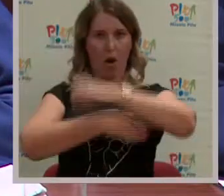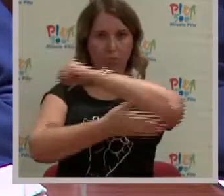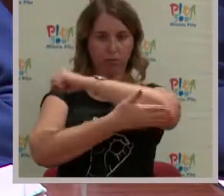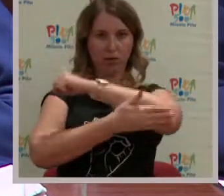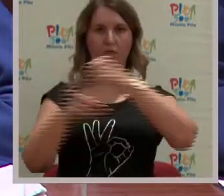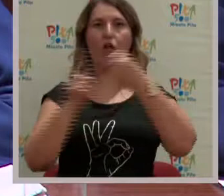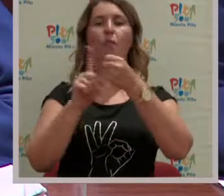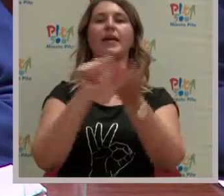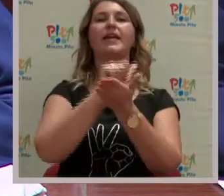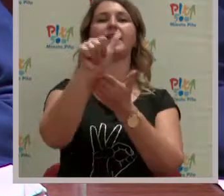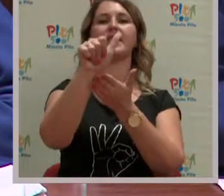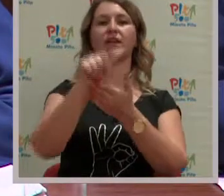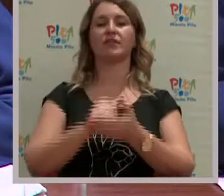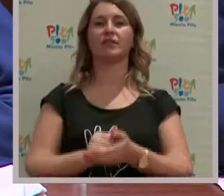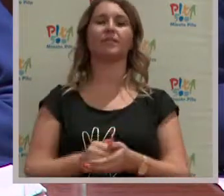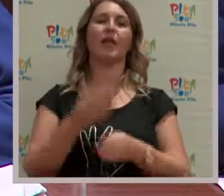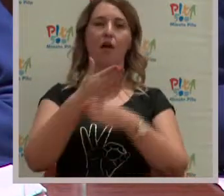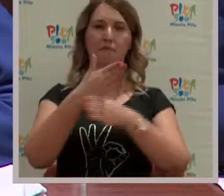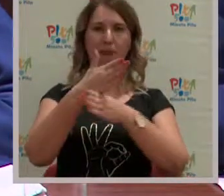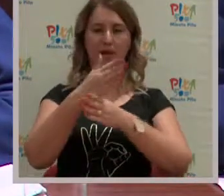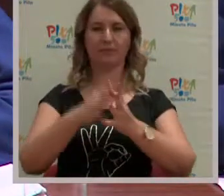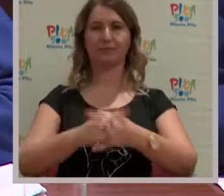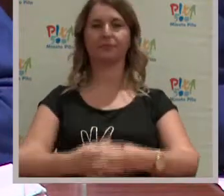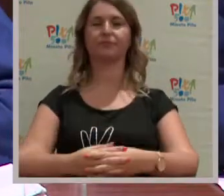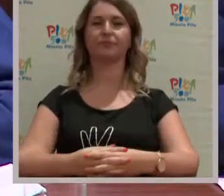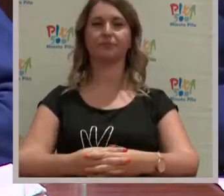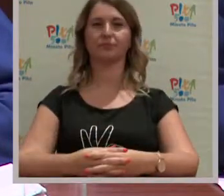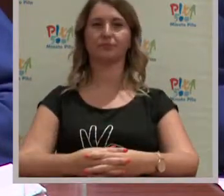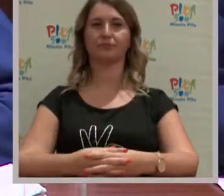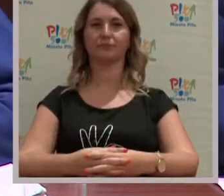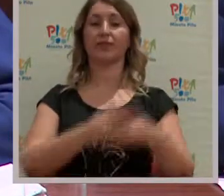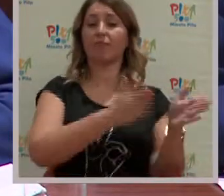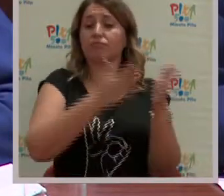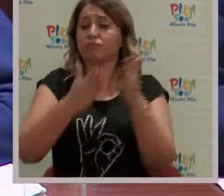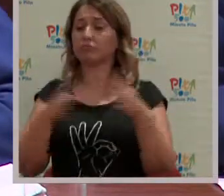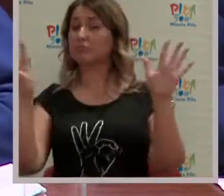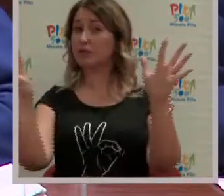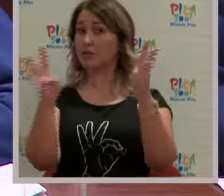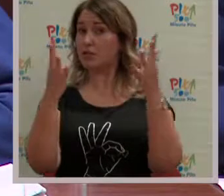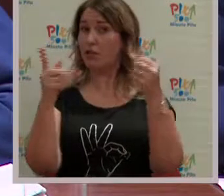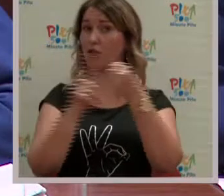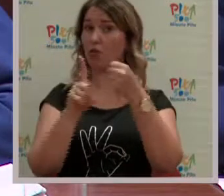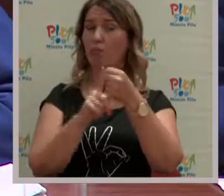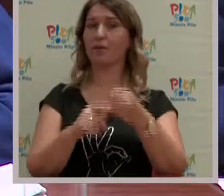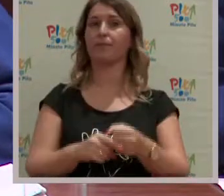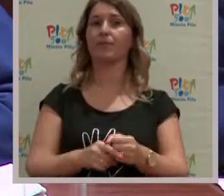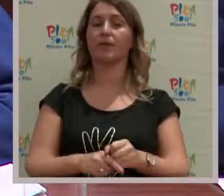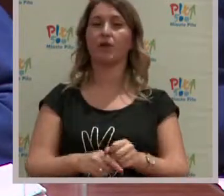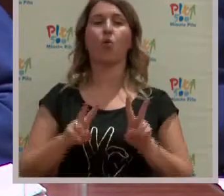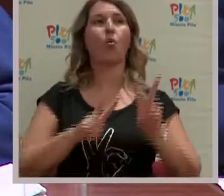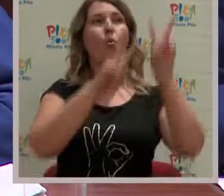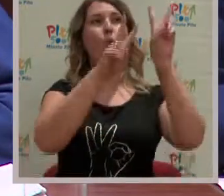nr 11 imienia Królowej Jadwigi w Pile. Punkt 9. Przystąpienia do